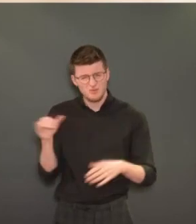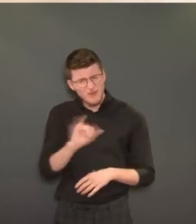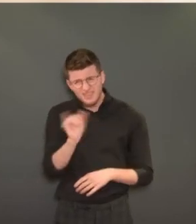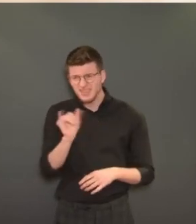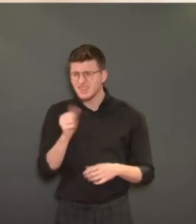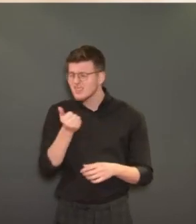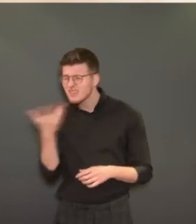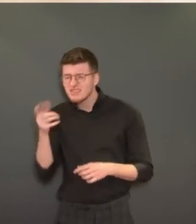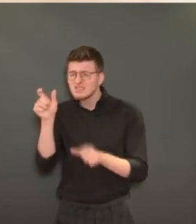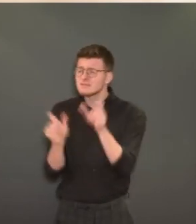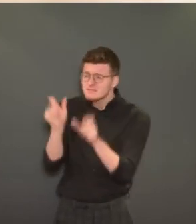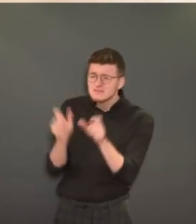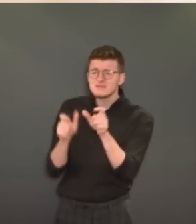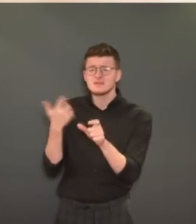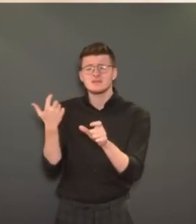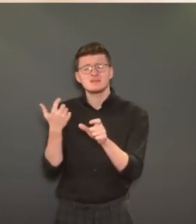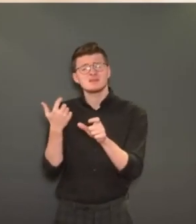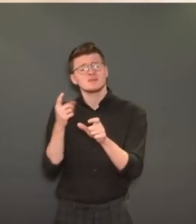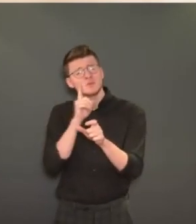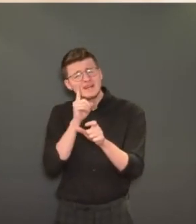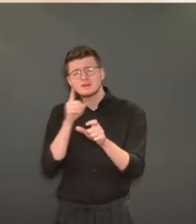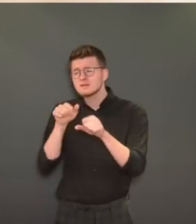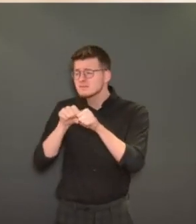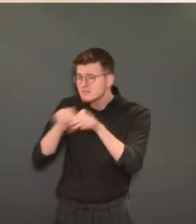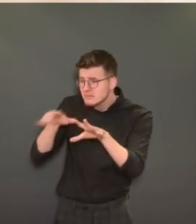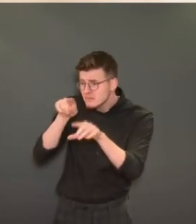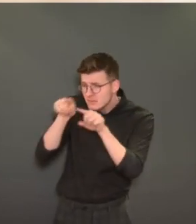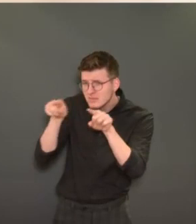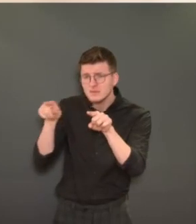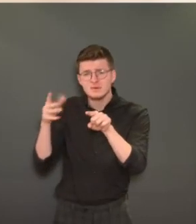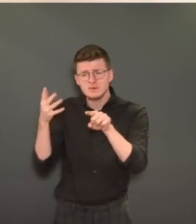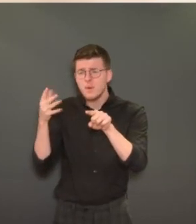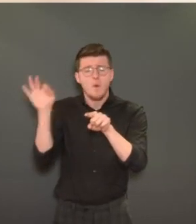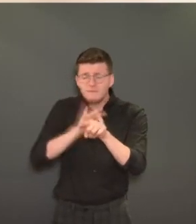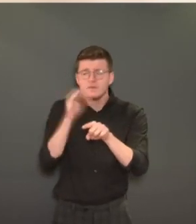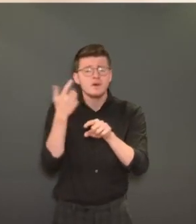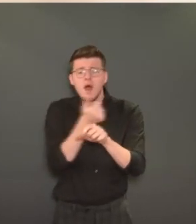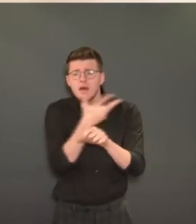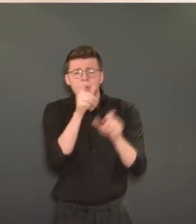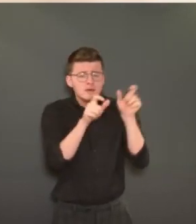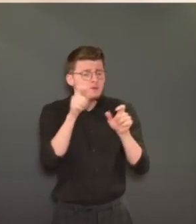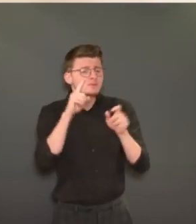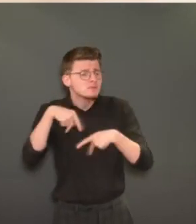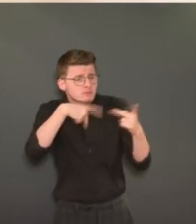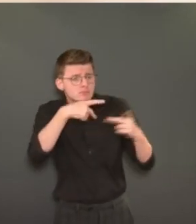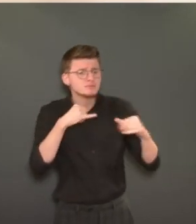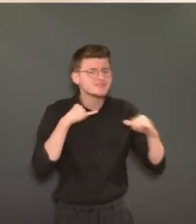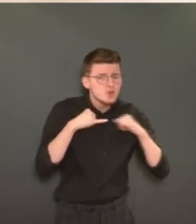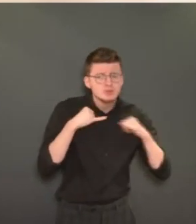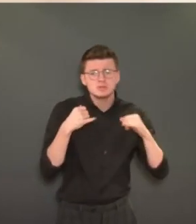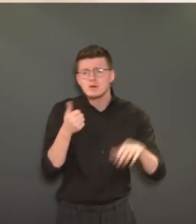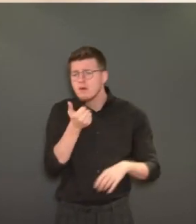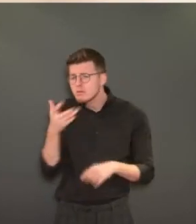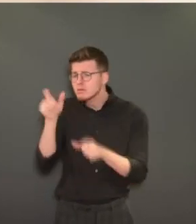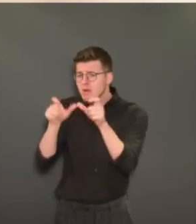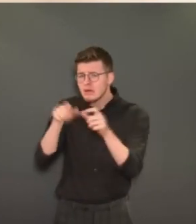qu'il s'agisse aujourd'hui du nombre de personnes contaminées, du nombre de personnes hospitalisées,